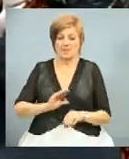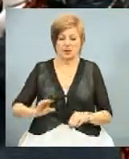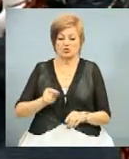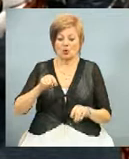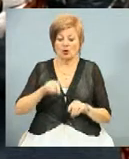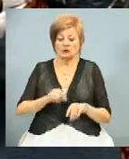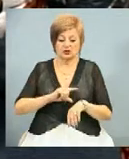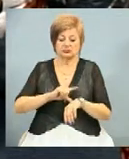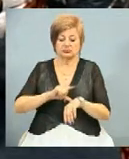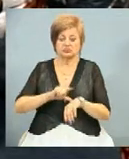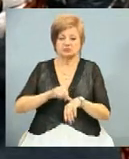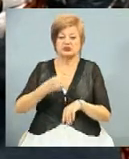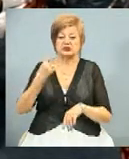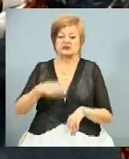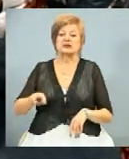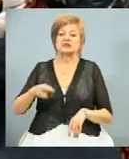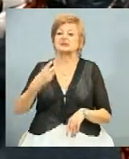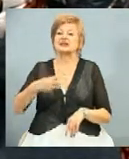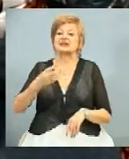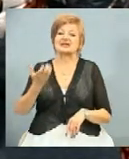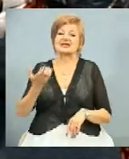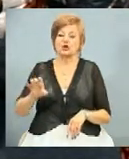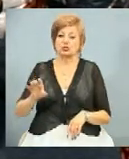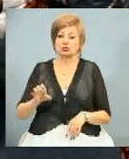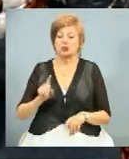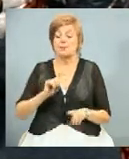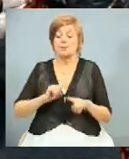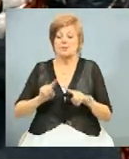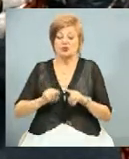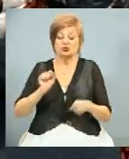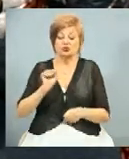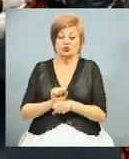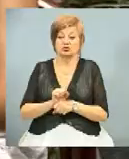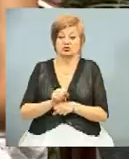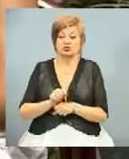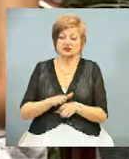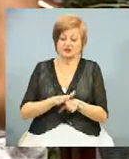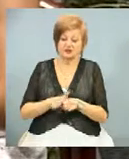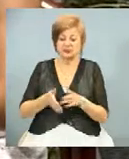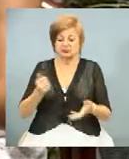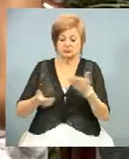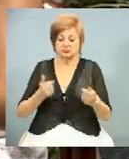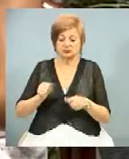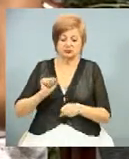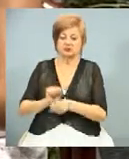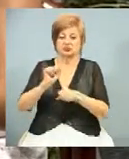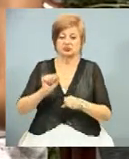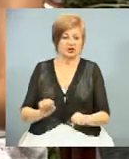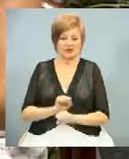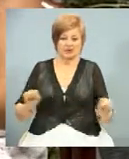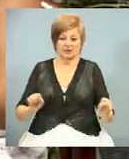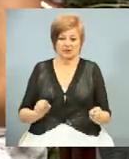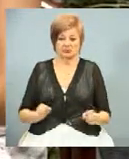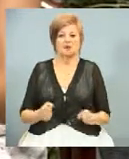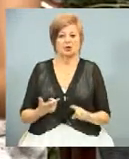відлік часу, ну там 30 секунд, то сапер мусить якомога швидше за 30 секунд впоратися і її деактивувати.